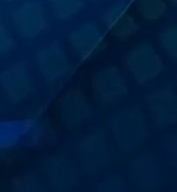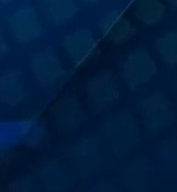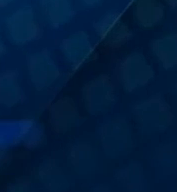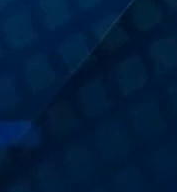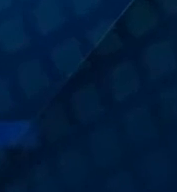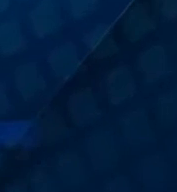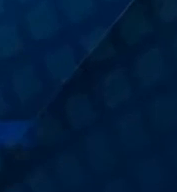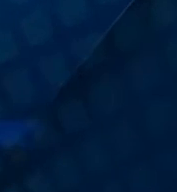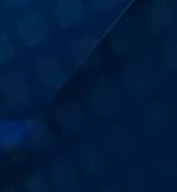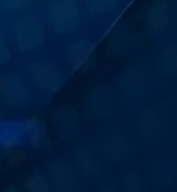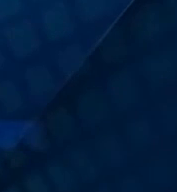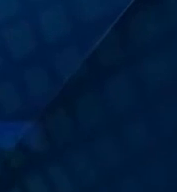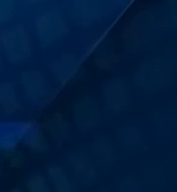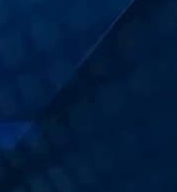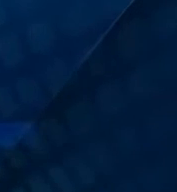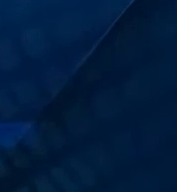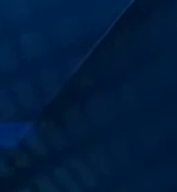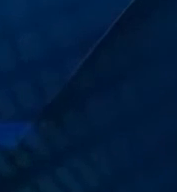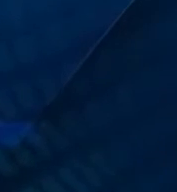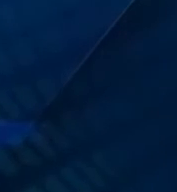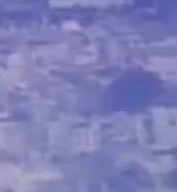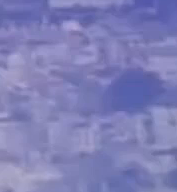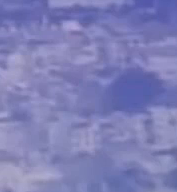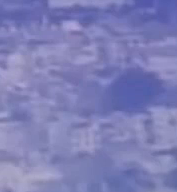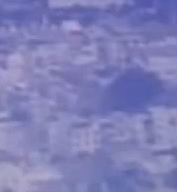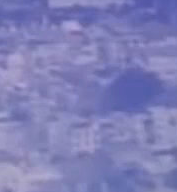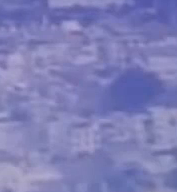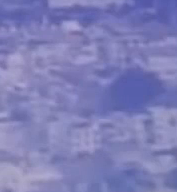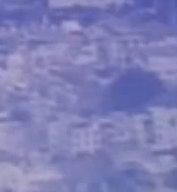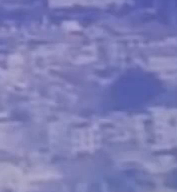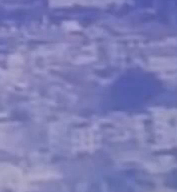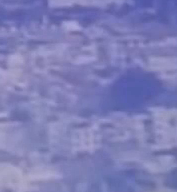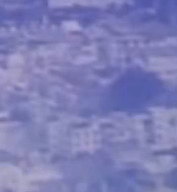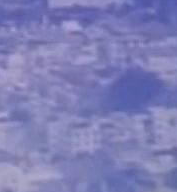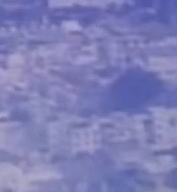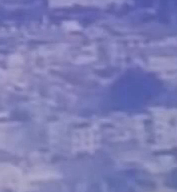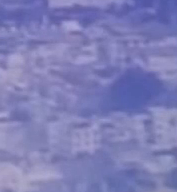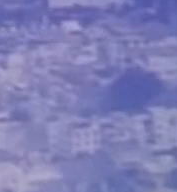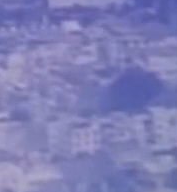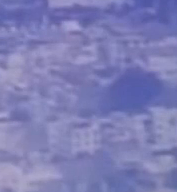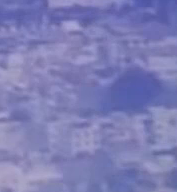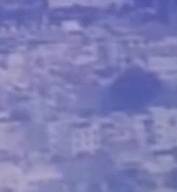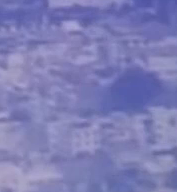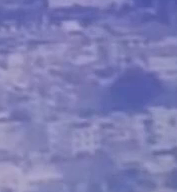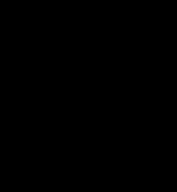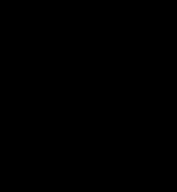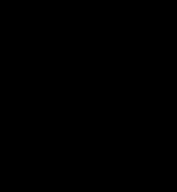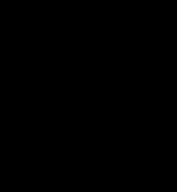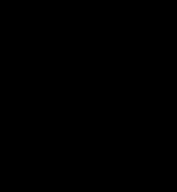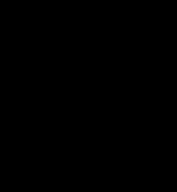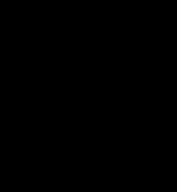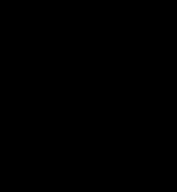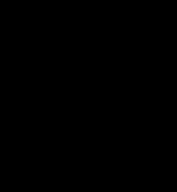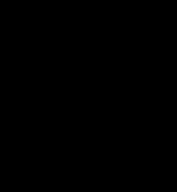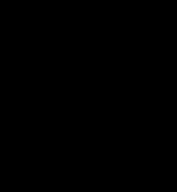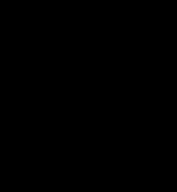today. Please stay safe, and we'll see you again tomorrow. สวัสดีครับ กราบขอบพระคุณค่ะท่าน